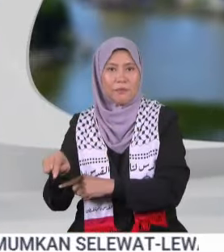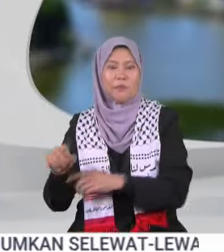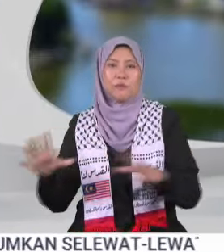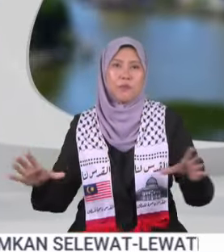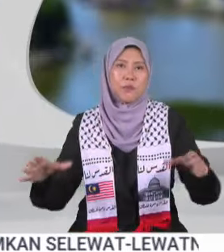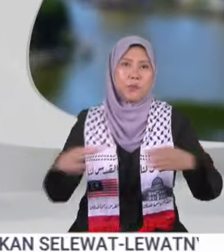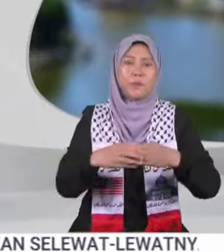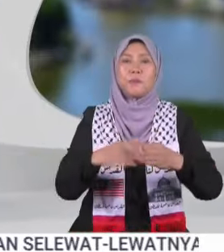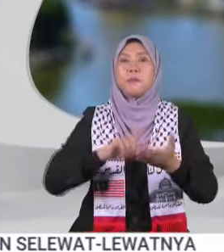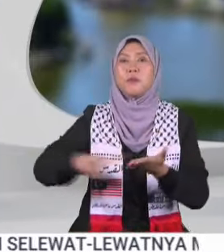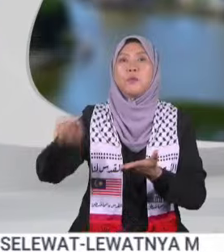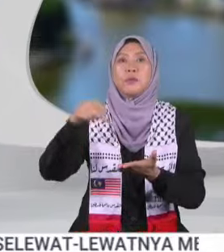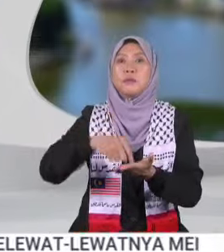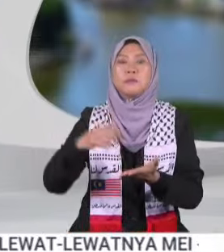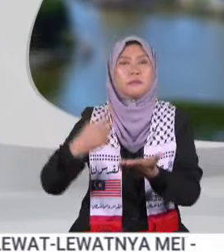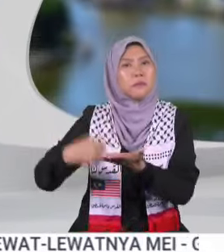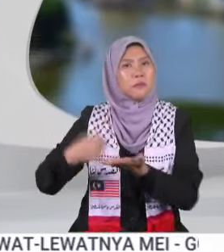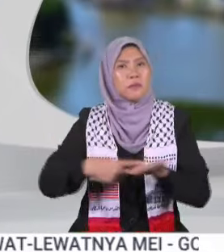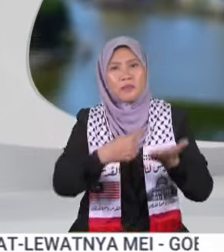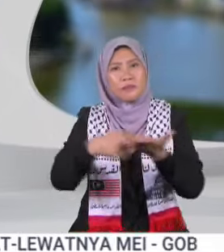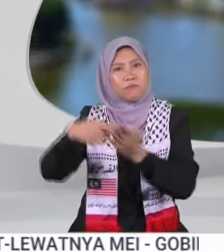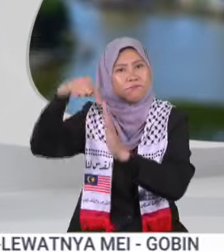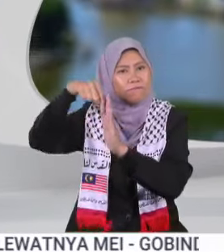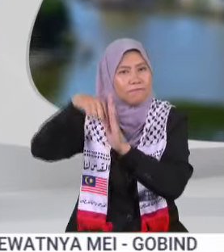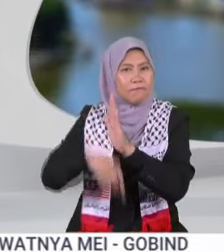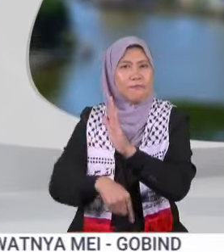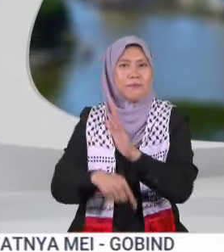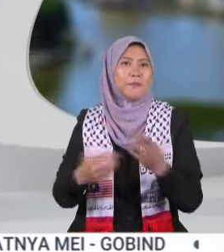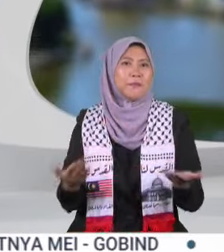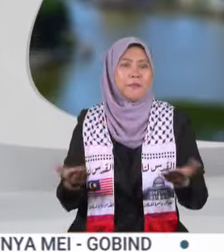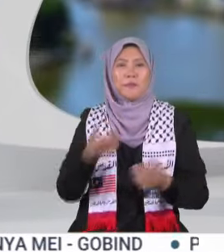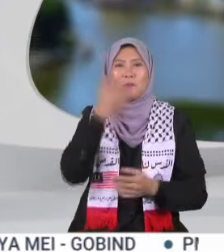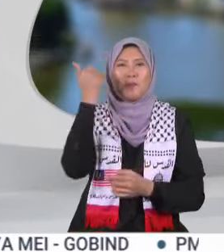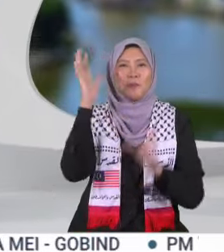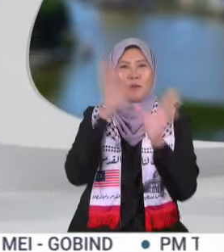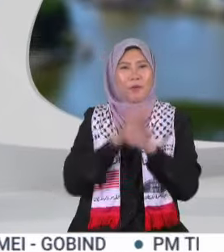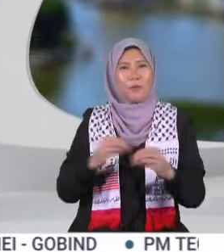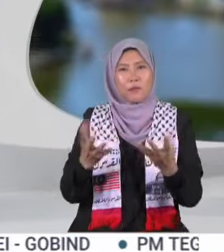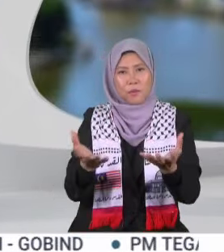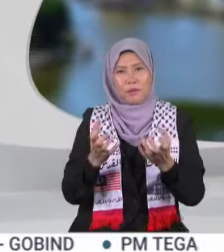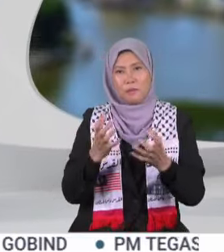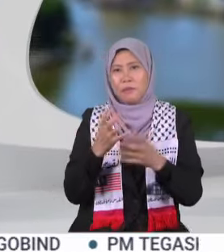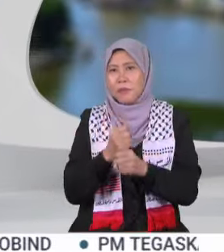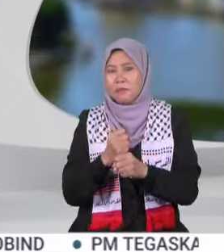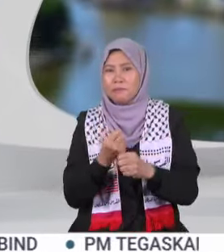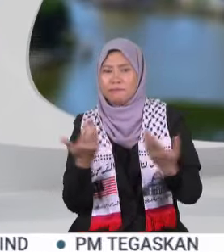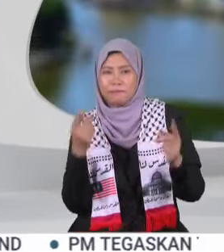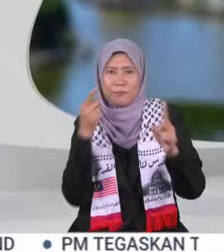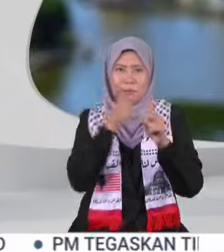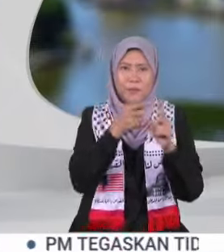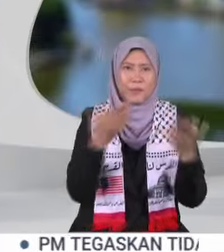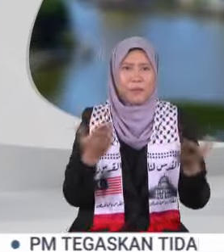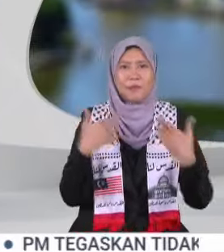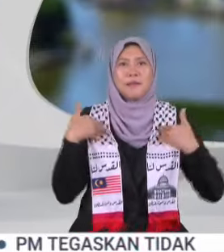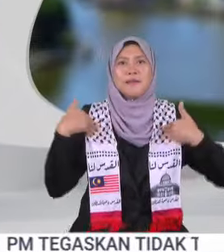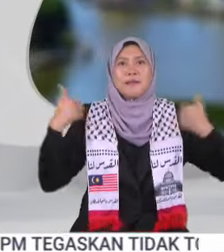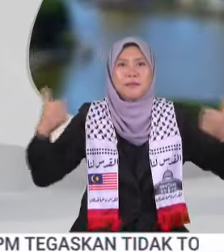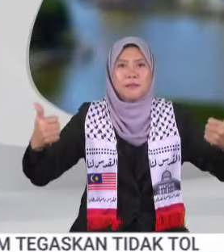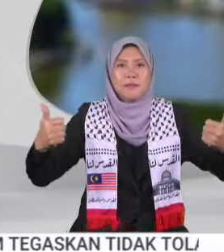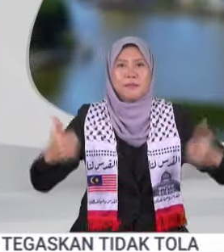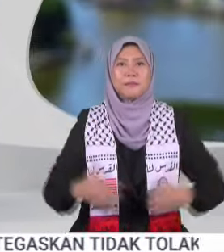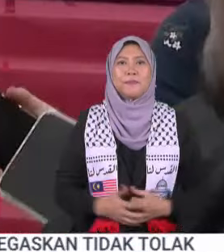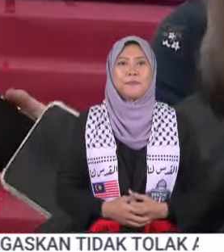diadakan minggu ini bagi membincangkan dengan lanjut permintaan Sarawak untuk mendapatkan autonomi dalam bidang kesihatan